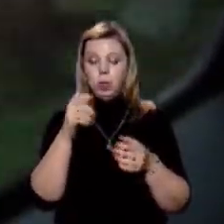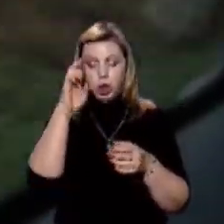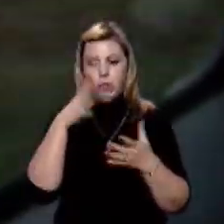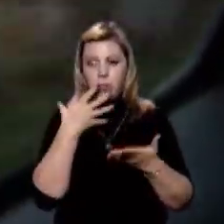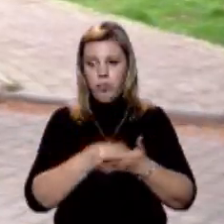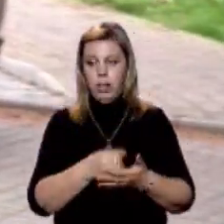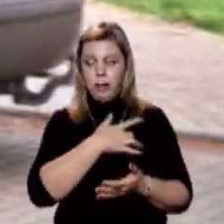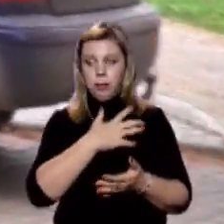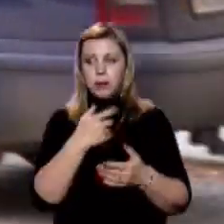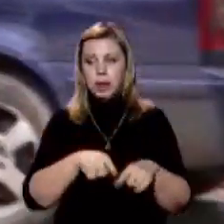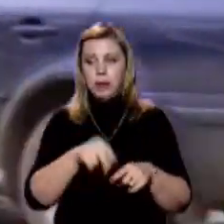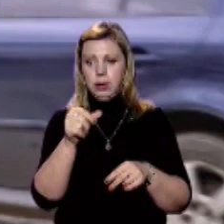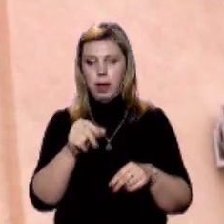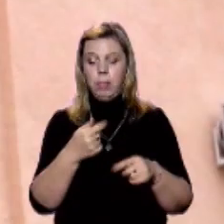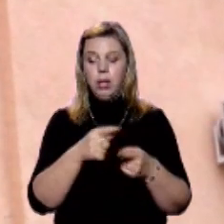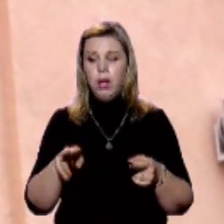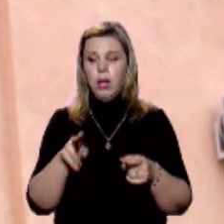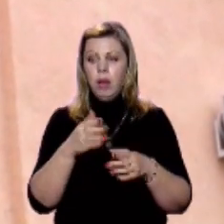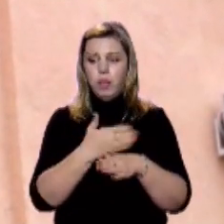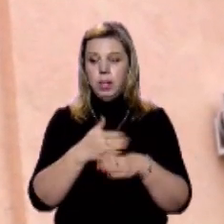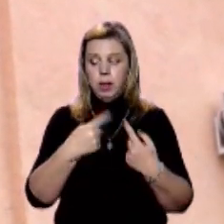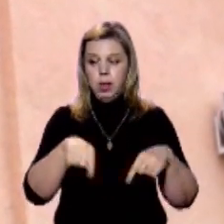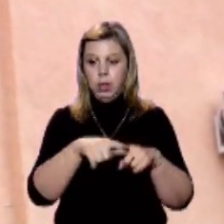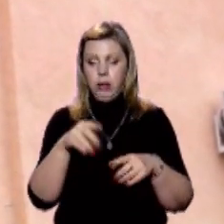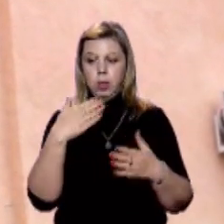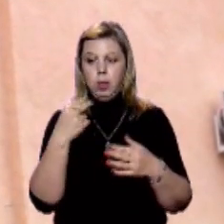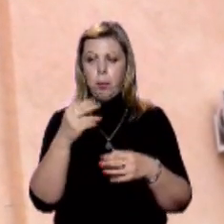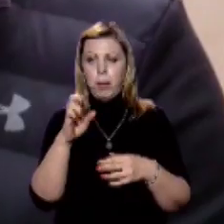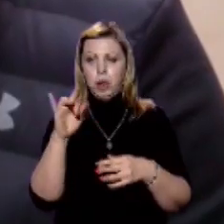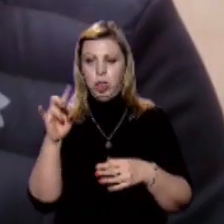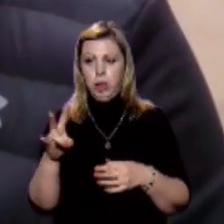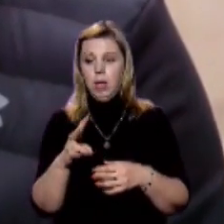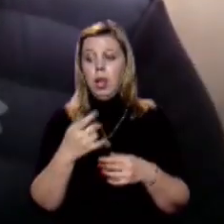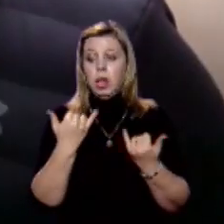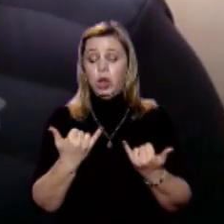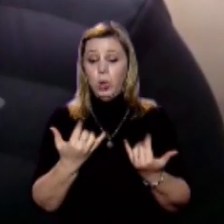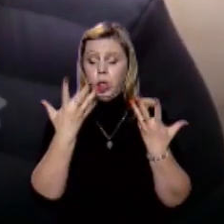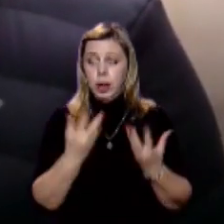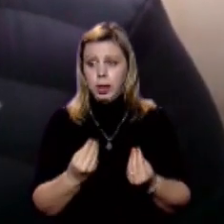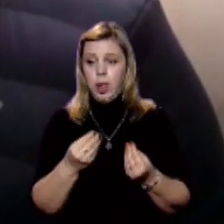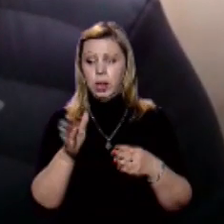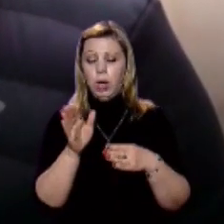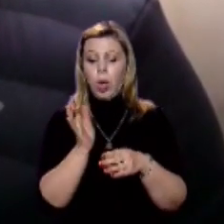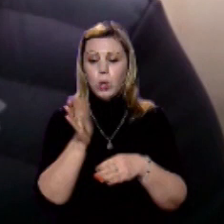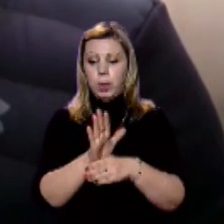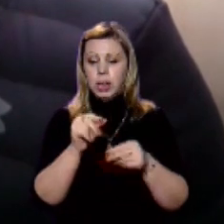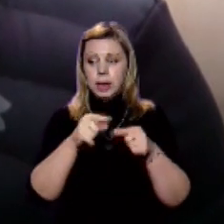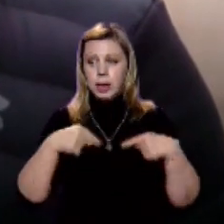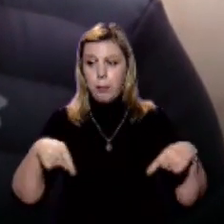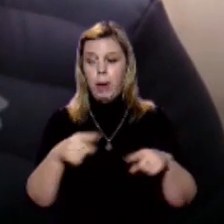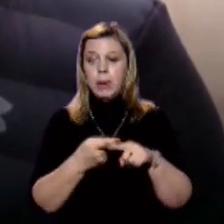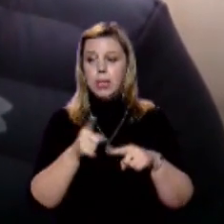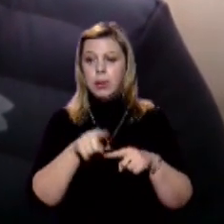право власності на ці землі, каже керівник відділу земельних відносин Ігор Барчан. Станом на сьогоднішній день розпорядження землями –